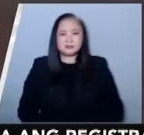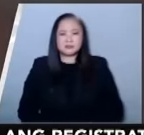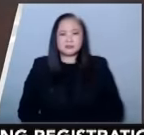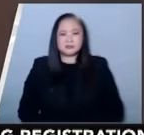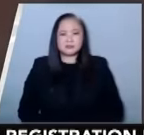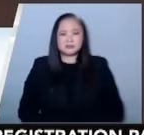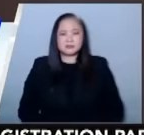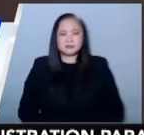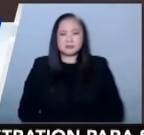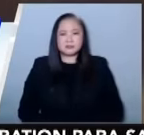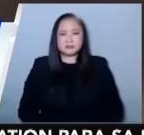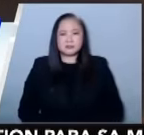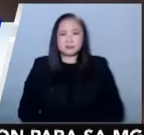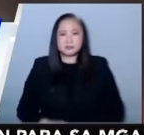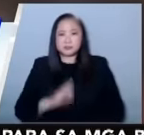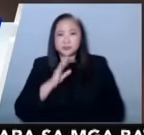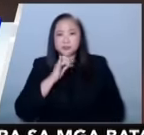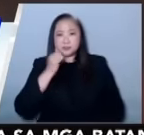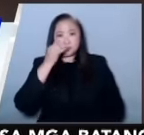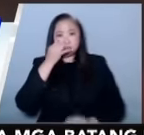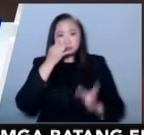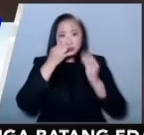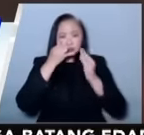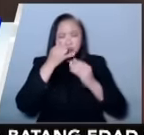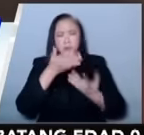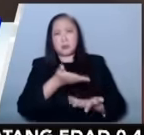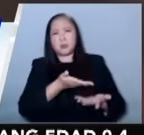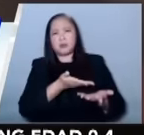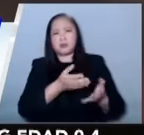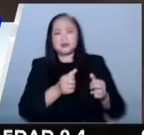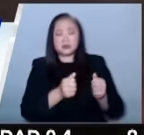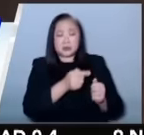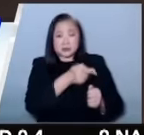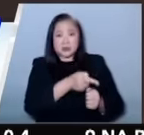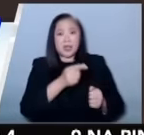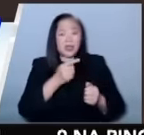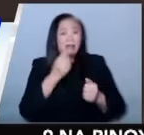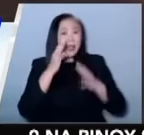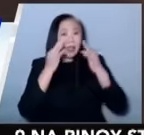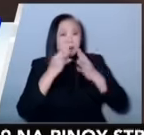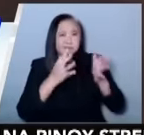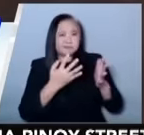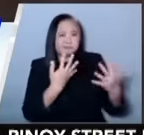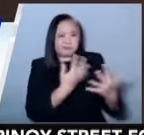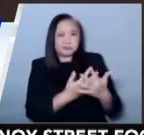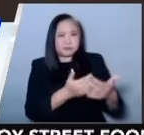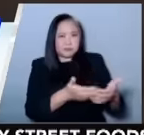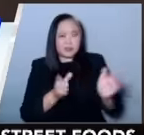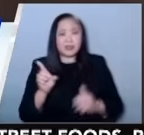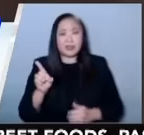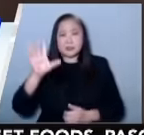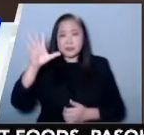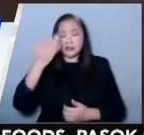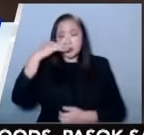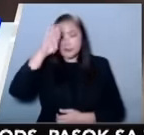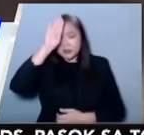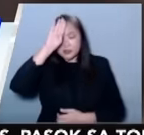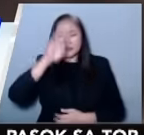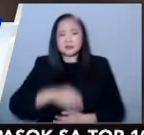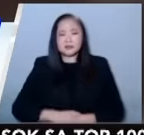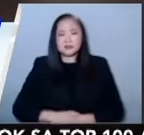Ayan, kinakain na niya ang kasama niyang pusa. Sa cat pound na ito sa Barangay San Jose, Dasmariñas, Cavite, inabutan ng ilang residente